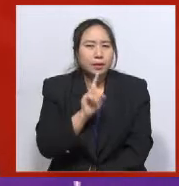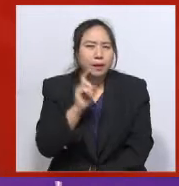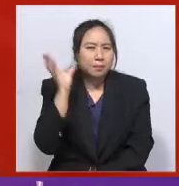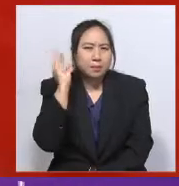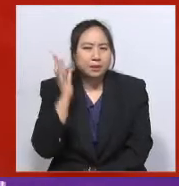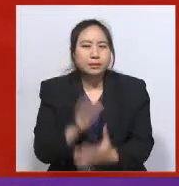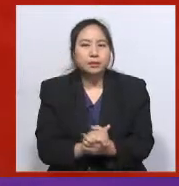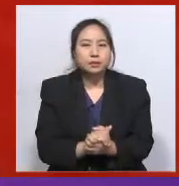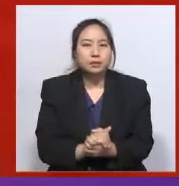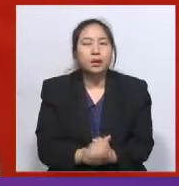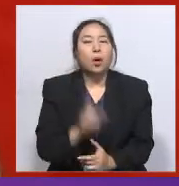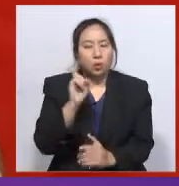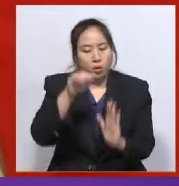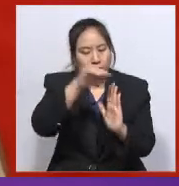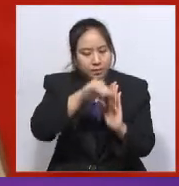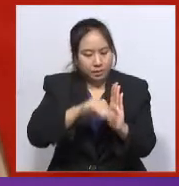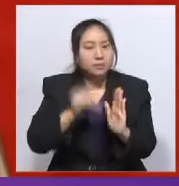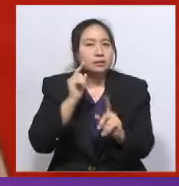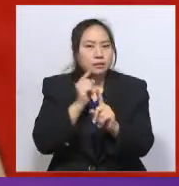มันก็ต้องทำตามแล้วรถแมพแบบนั้น